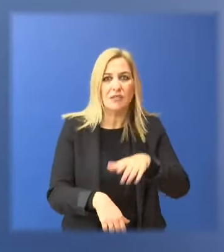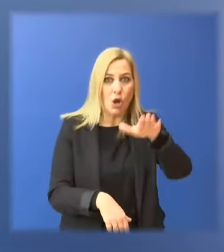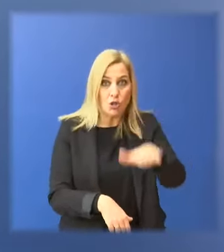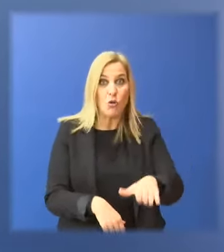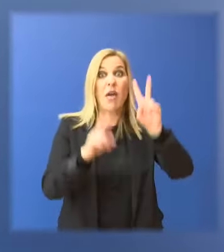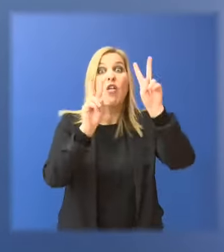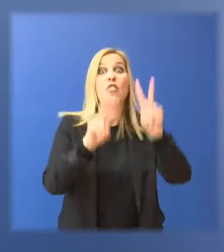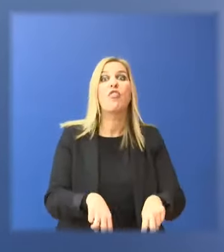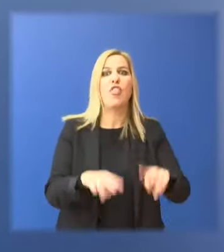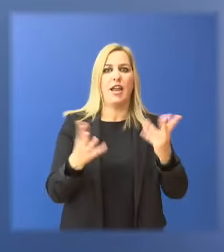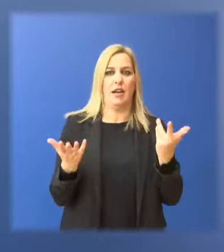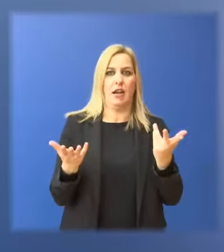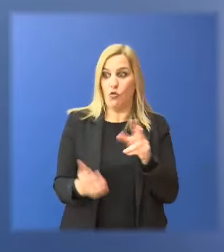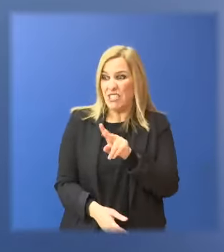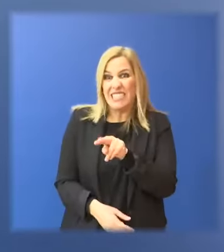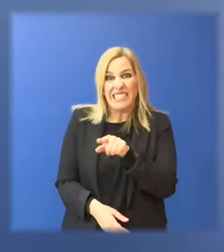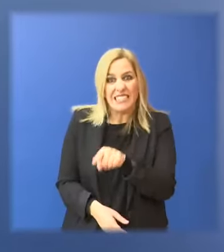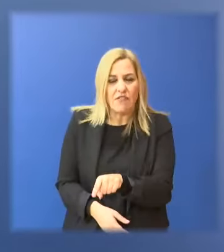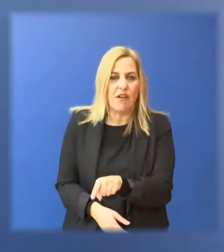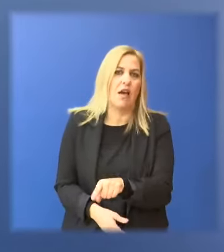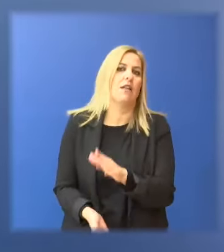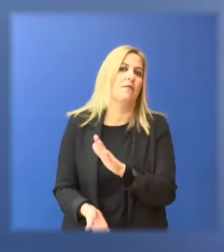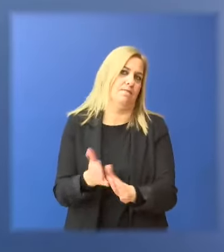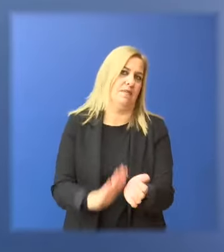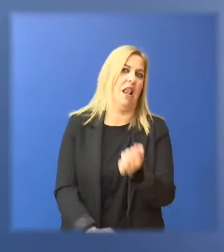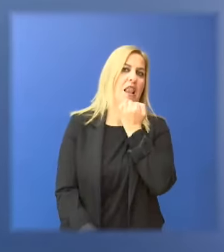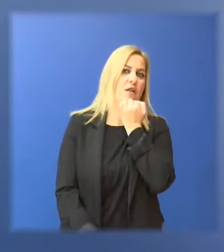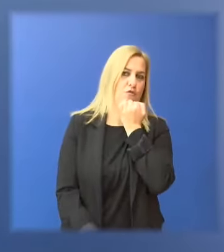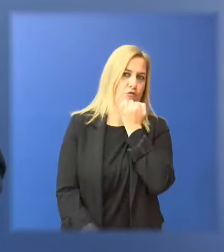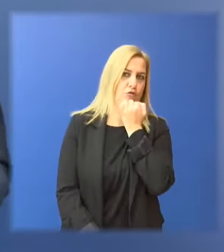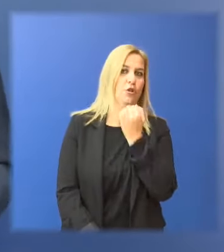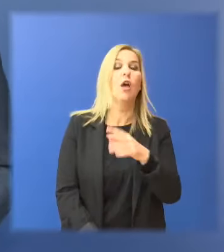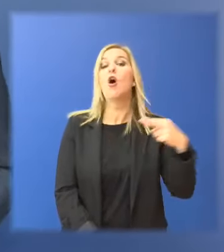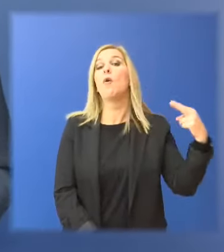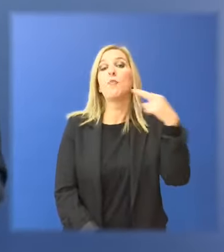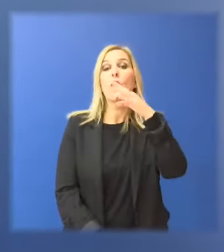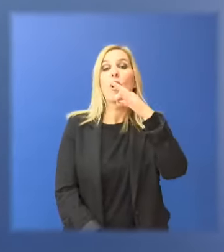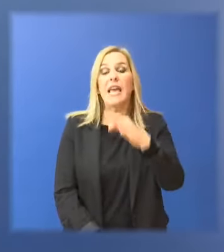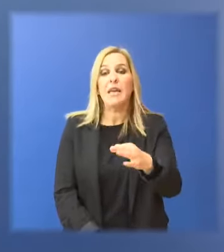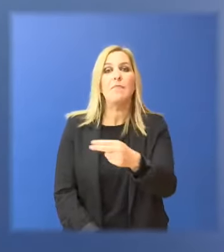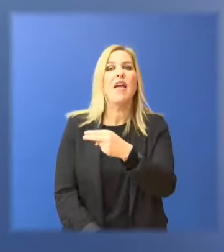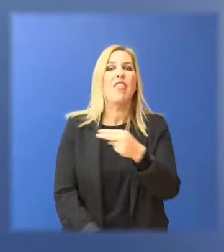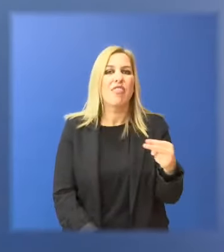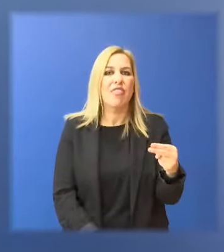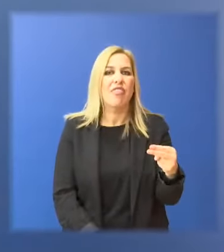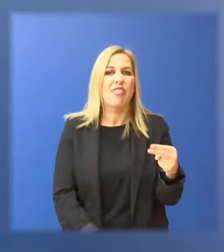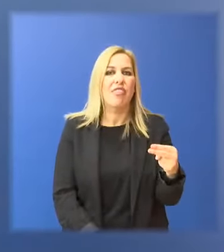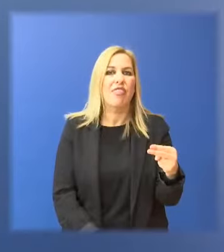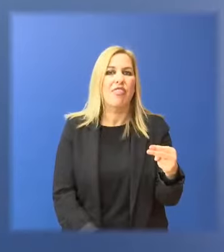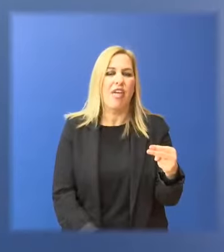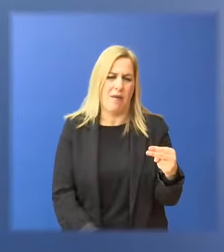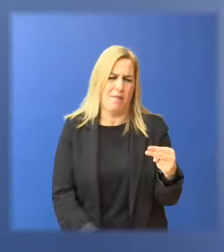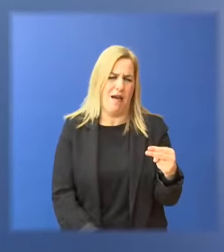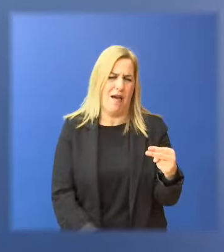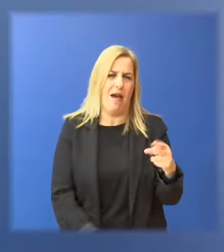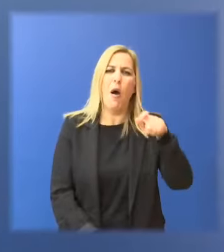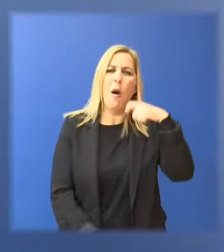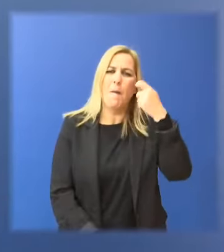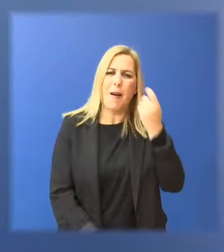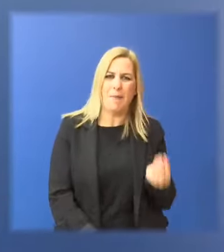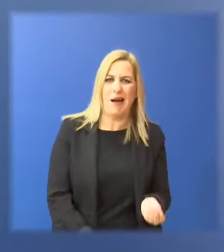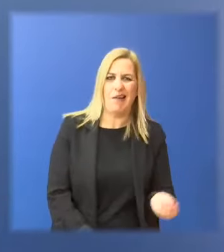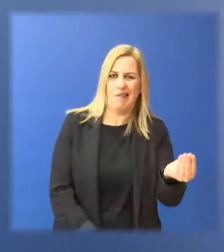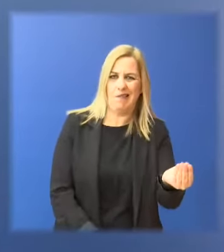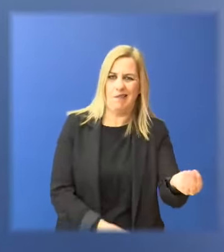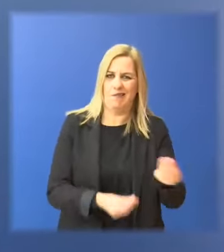στο πλαίσιο ενός ζευγαριού. Ο Πρωθυπουργός ξεκαθάρισε πως δεν θα γίνουν αλλαγές στο καθεστώς της υποβοηθούμενης αναπαραγωγής, ούτε θα τεθεί